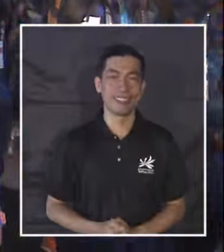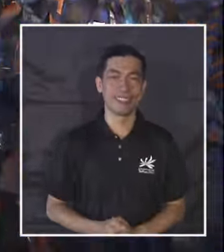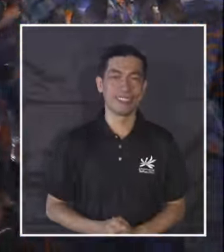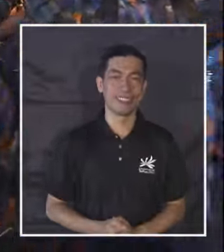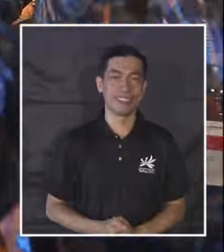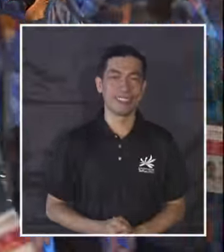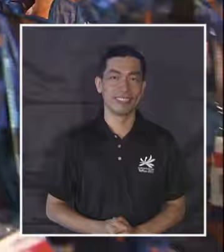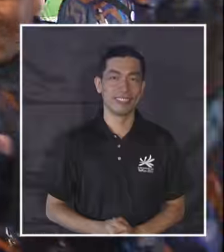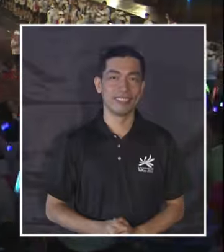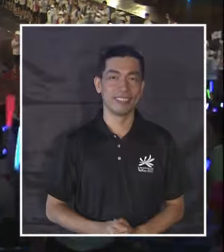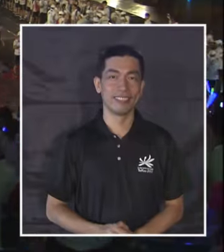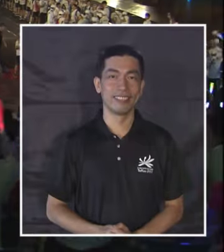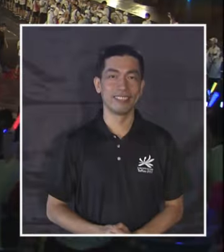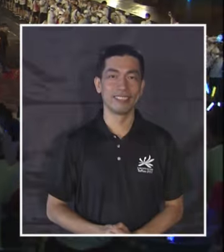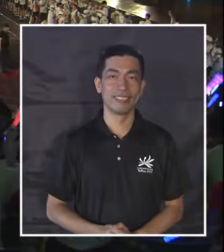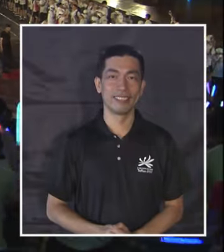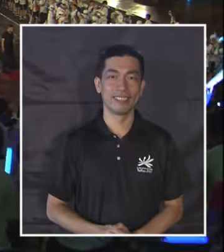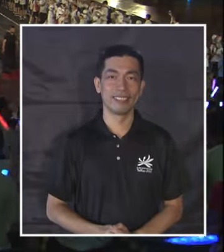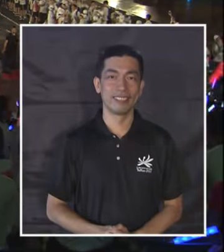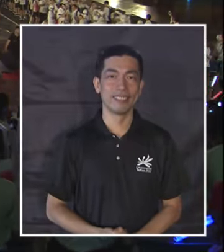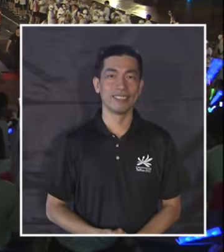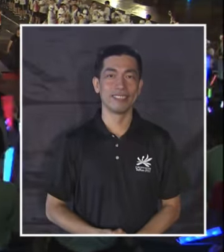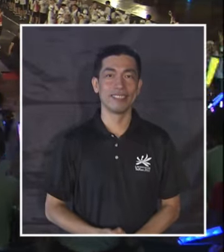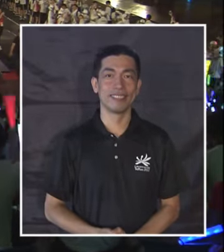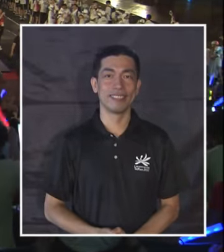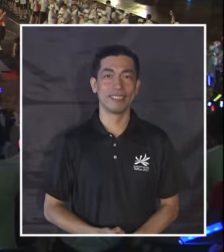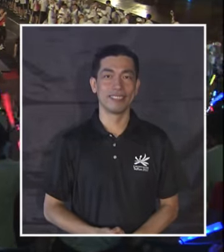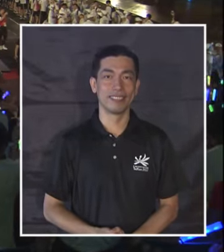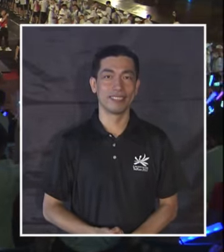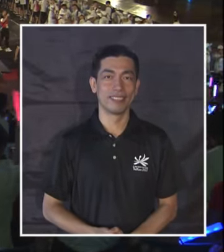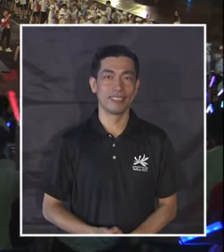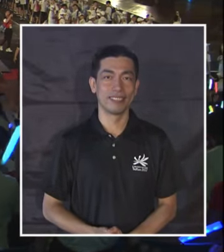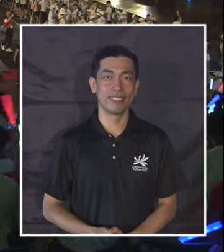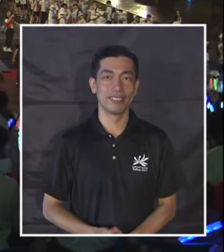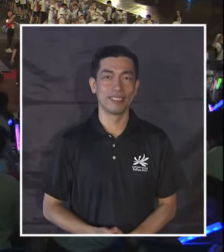到荣耀。祝福马来西亚 Good luck。